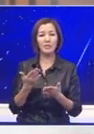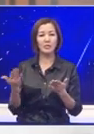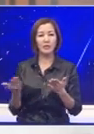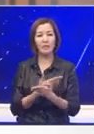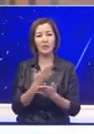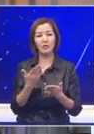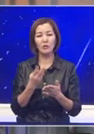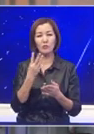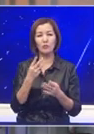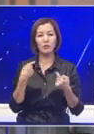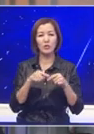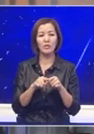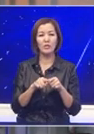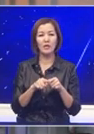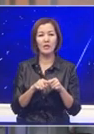үш техникаға біз